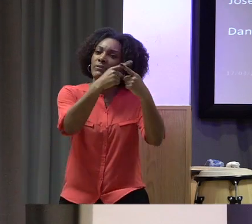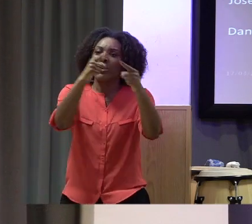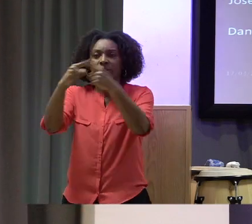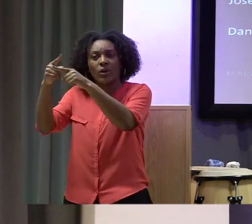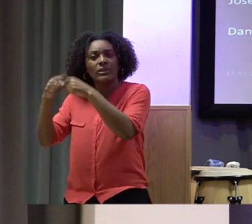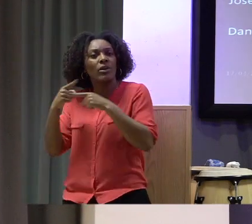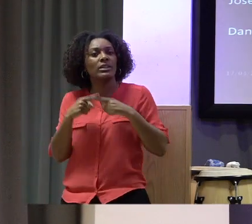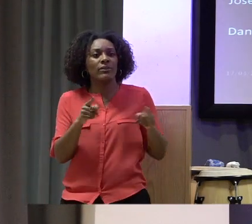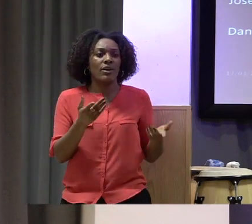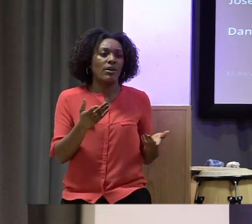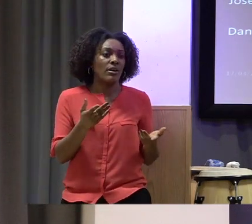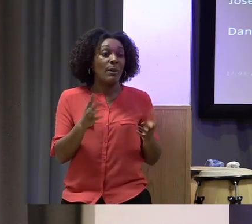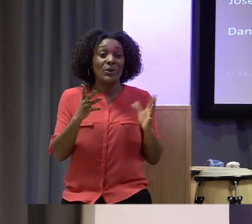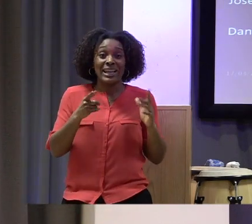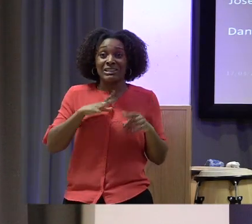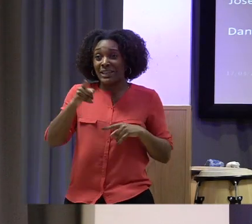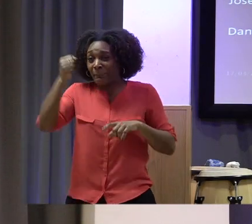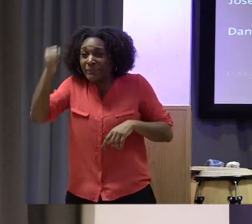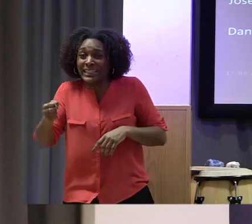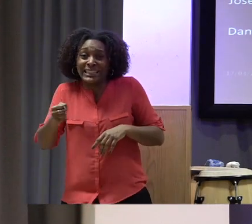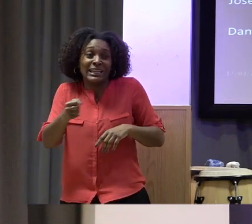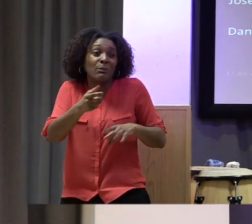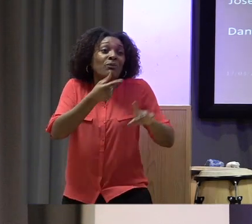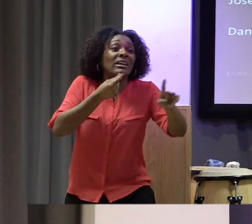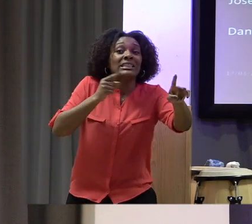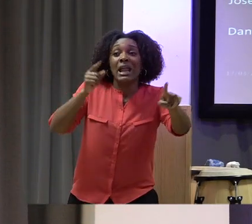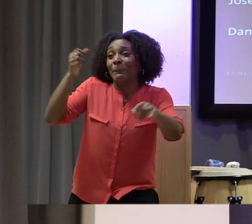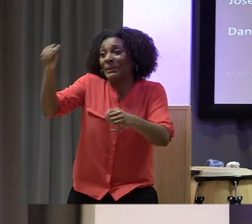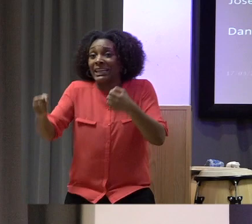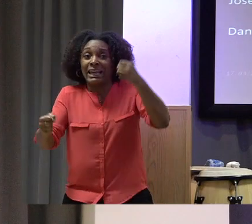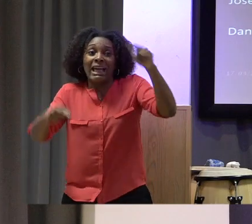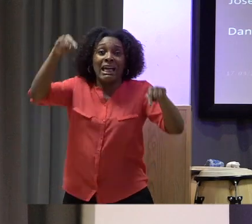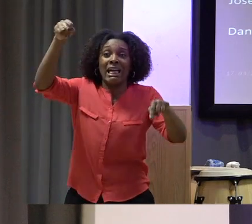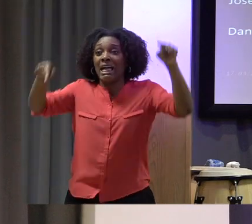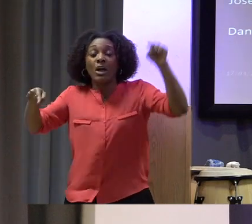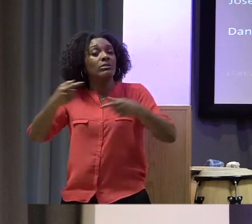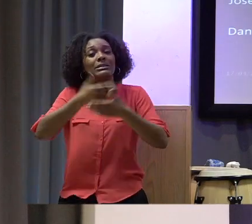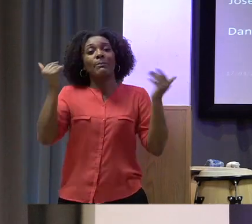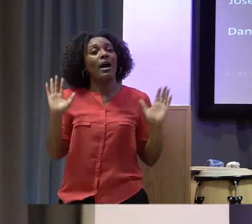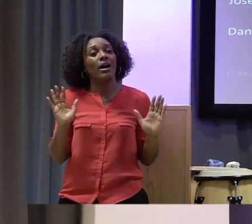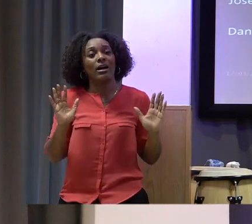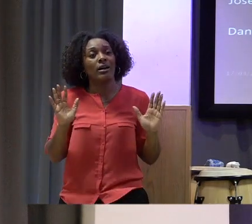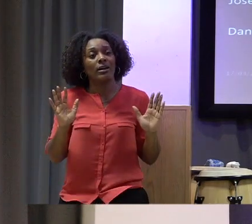Peut-être qu'elle sera un peu plus difficile pour certains, plus facile pour d'autres. Peut-être que des moments qu'on la